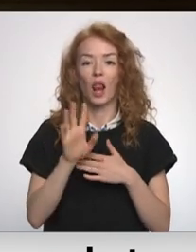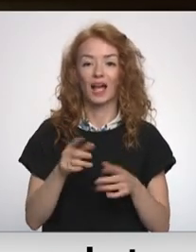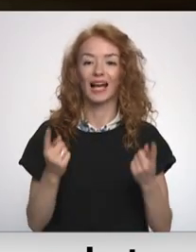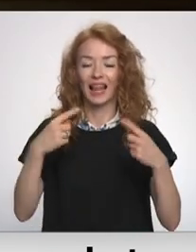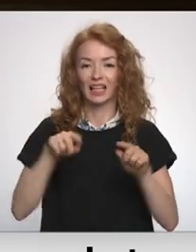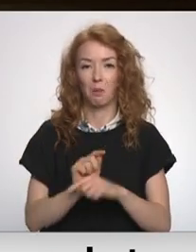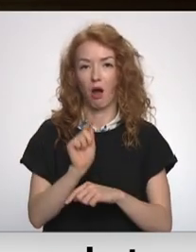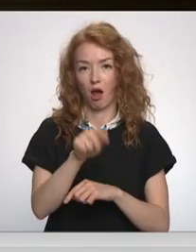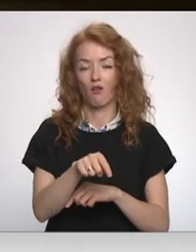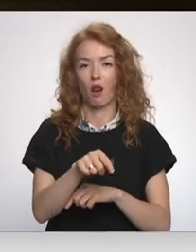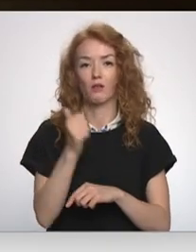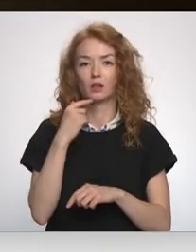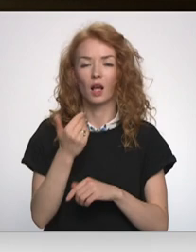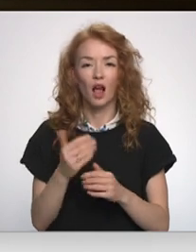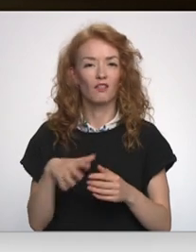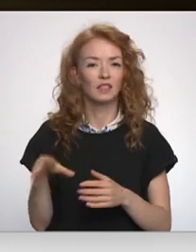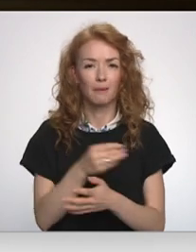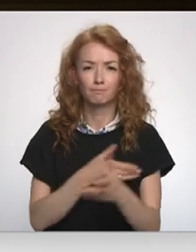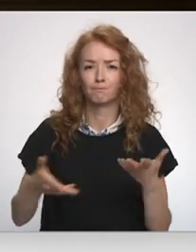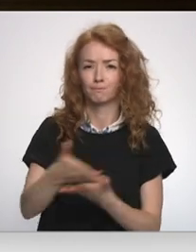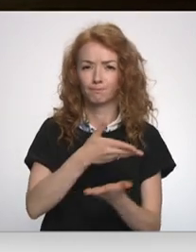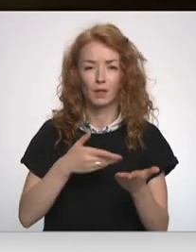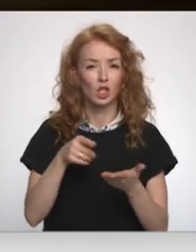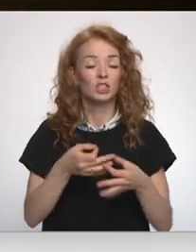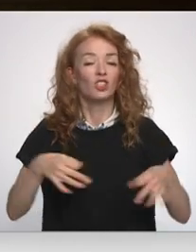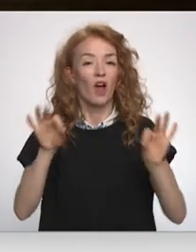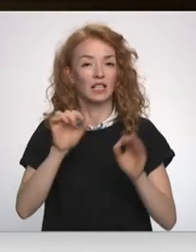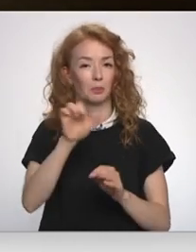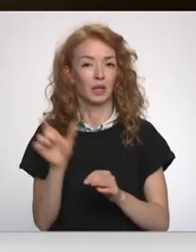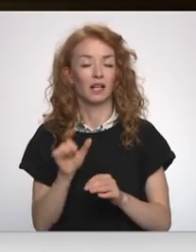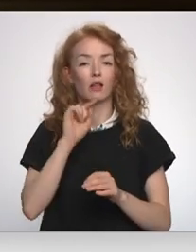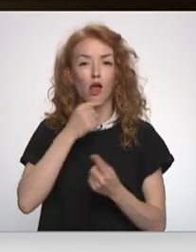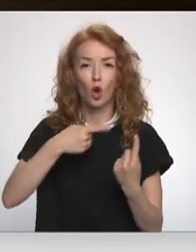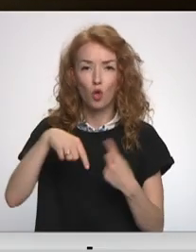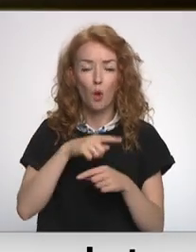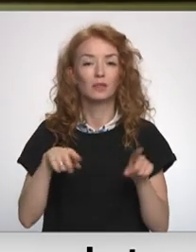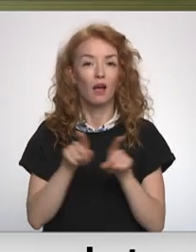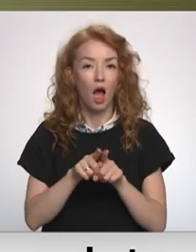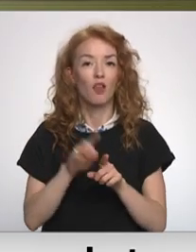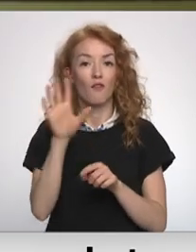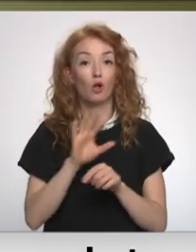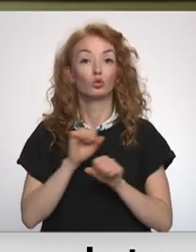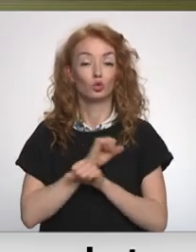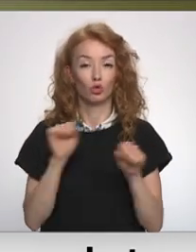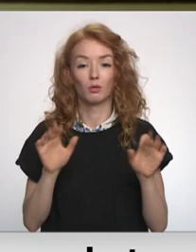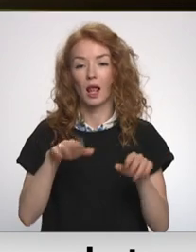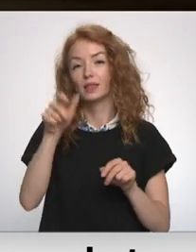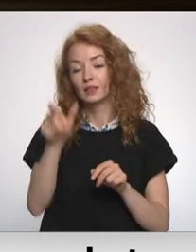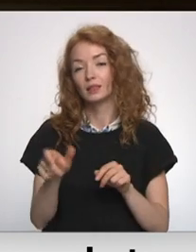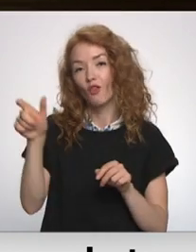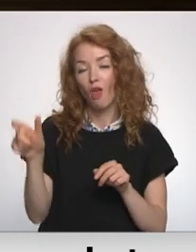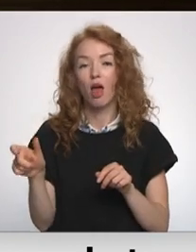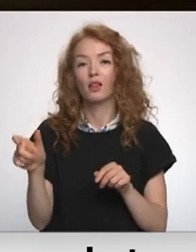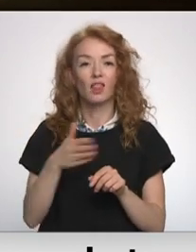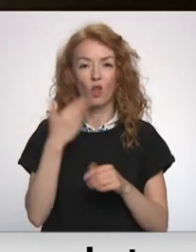Visiem ir jāmobilizējas, jo šis ir ļoti izšķirošs brīdis ne tikai ekonomiski attīstē, bet arī valsts drošībai, lai cilvēki atkal